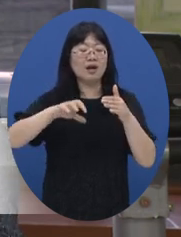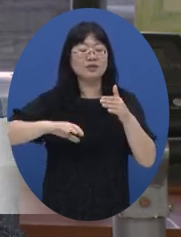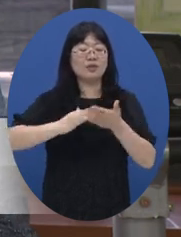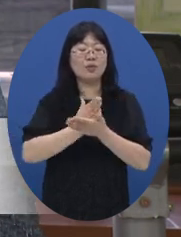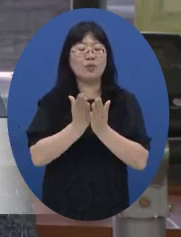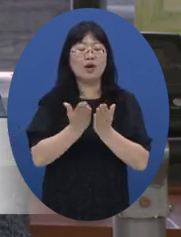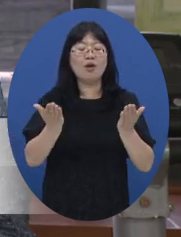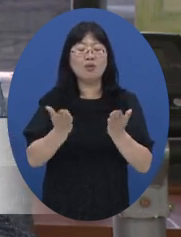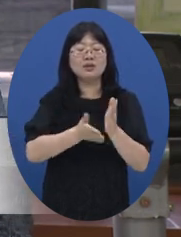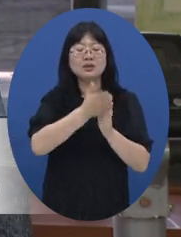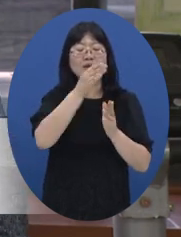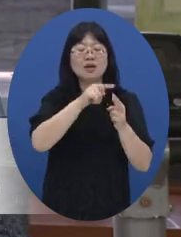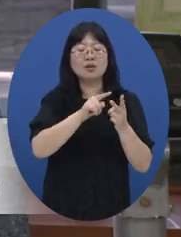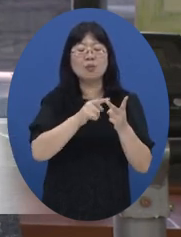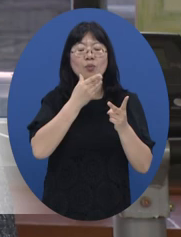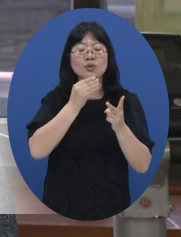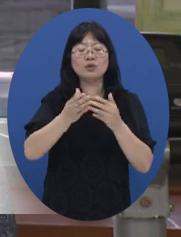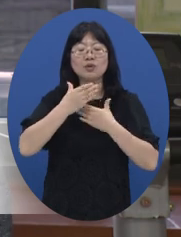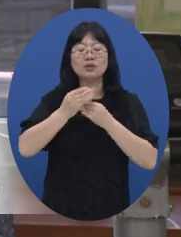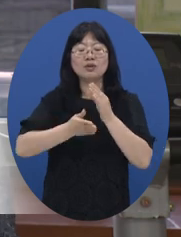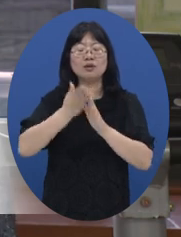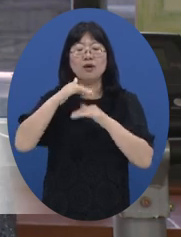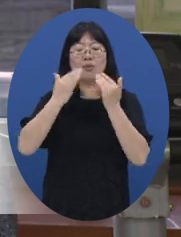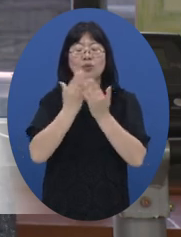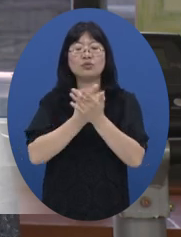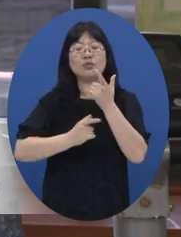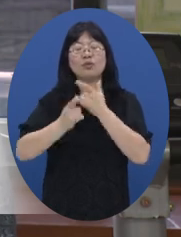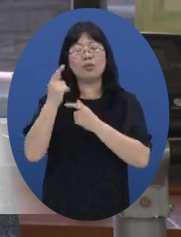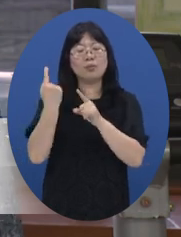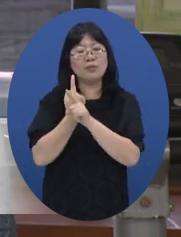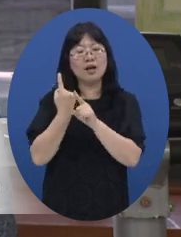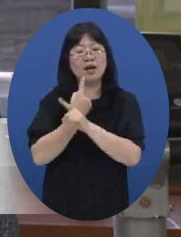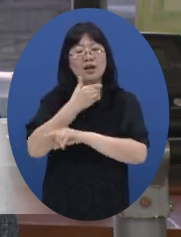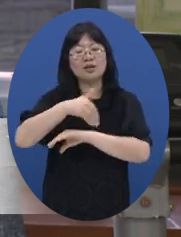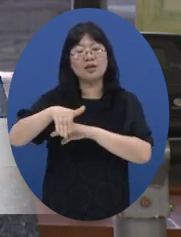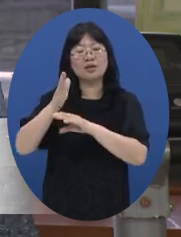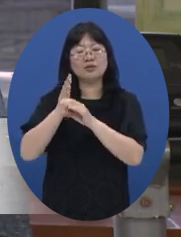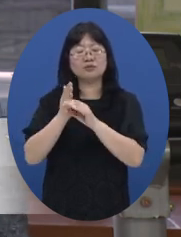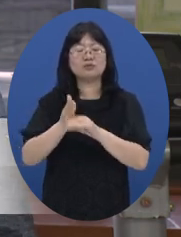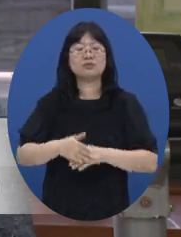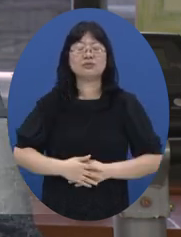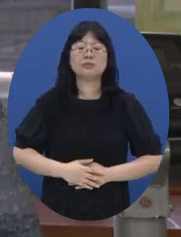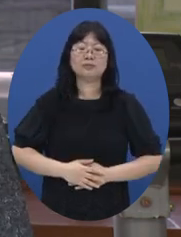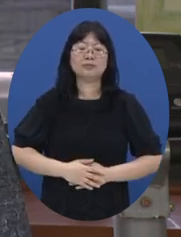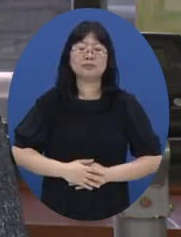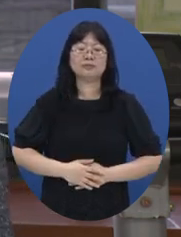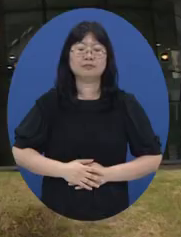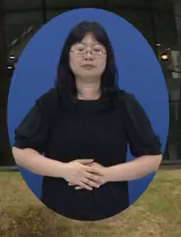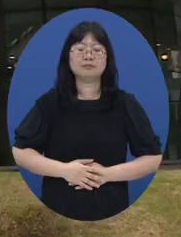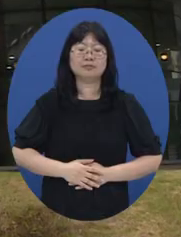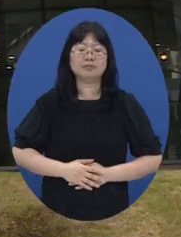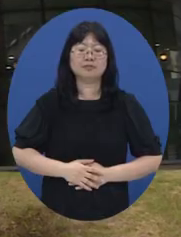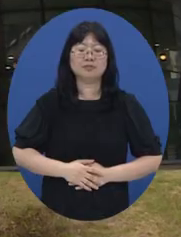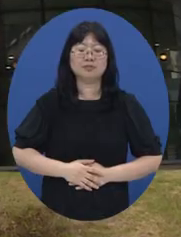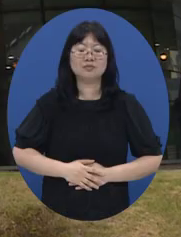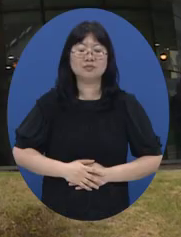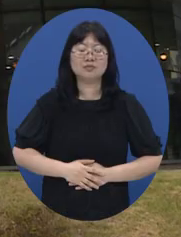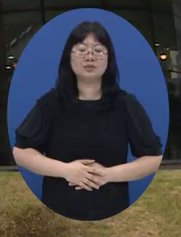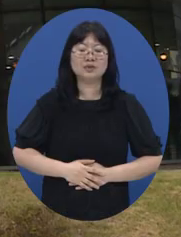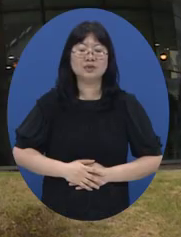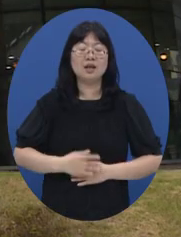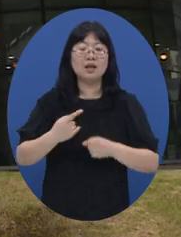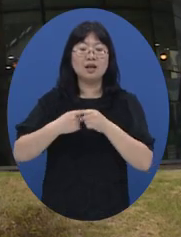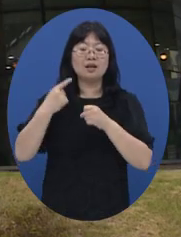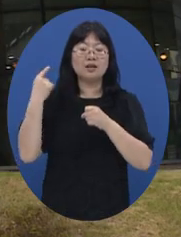가지 이제 업무 시설을 할수 있게끔 그런 복지 편의 시설까지 더 보강을 할. 도는